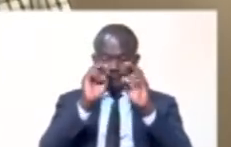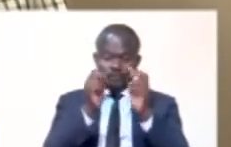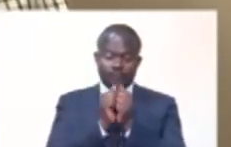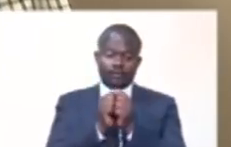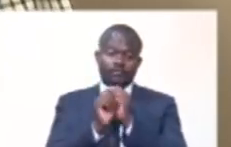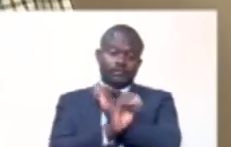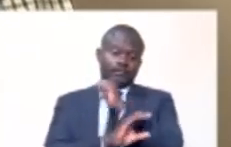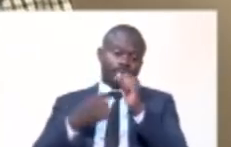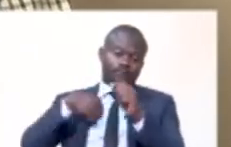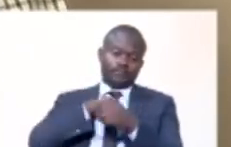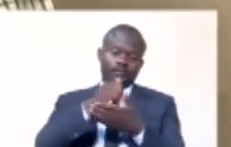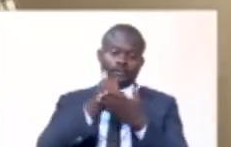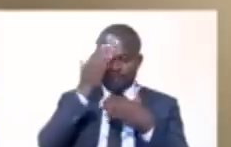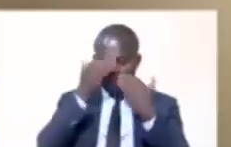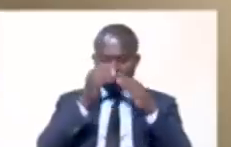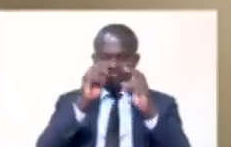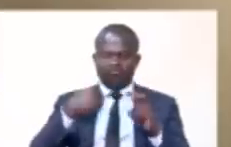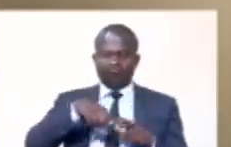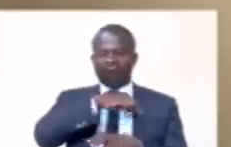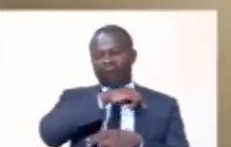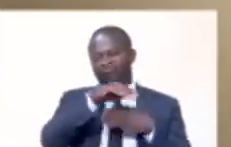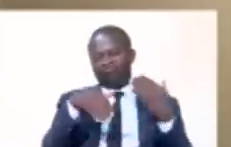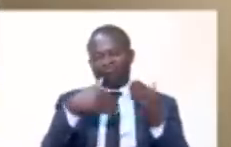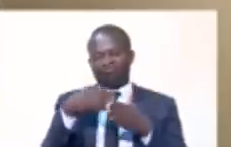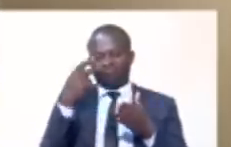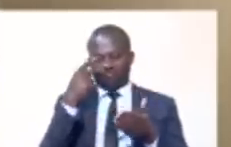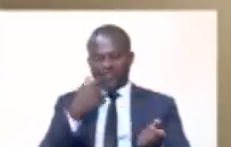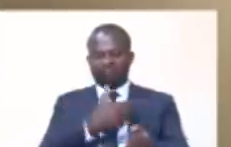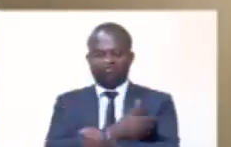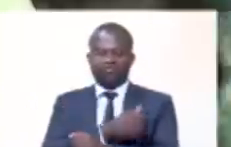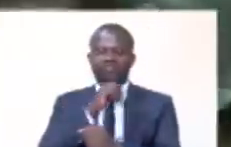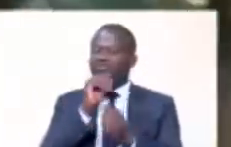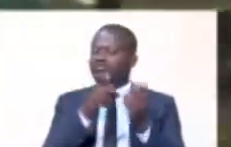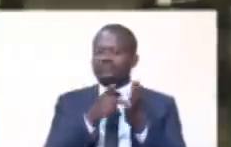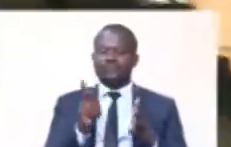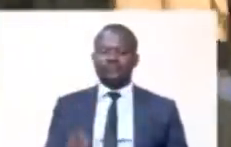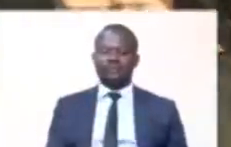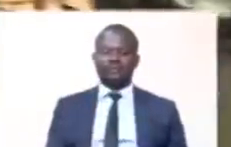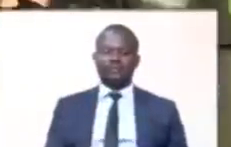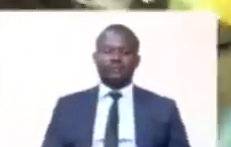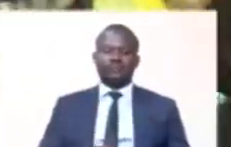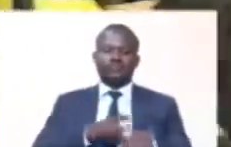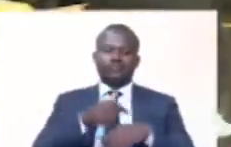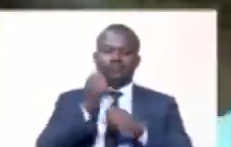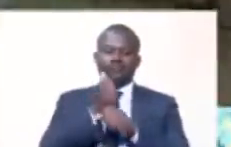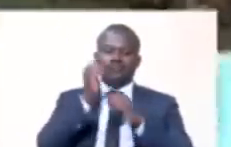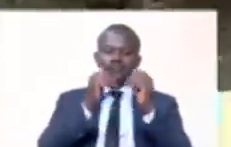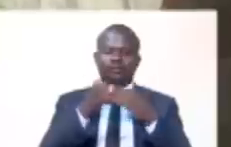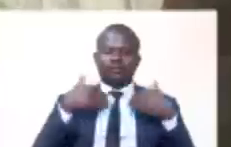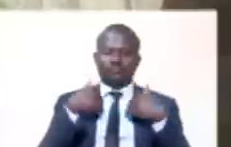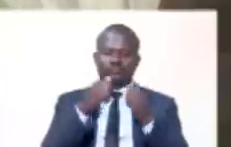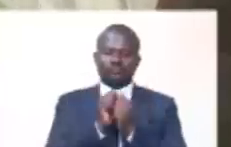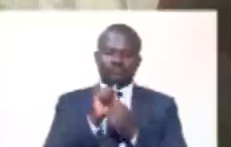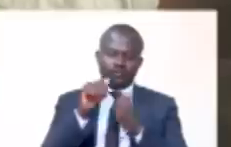ni igihugu cyacu cyadufashije kugira ngo tubone vaccin tutanishyuye. Muri icyo gihe ni nabwo abakora mu nzego z'ubuzima n'abandi bo ku